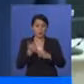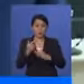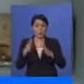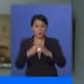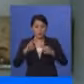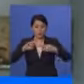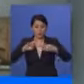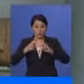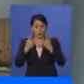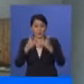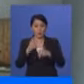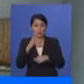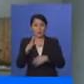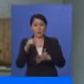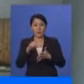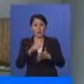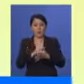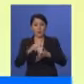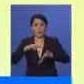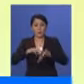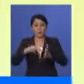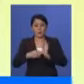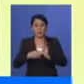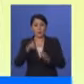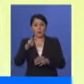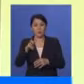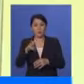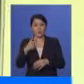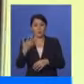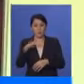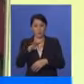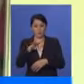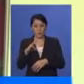Ұстаздарға арналған тұрғын үй сертификаттар үшін бюджеттен 250 миллион теңге